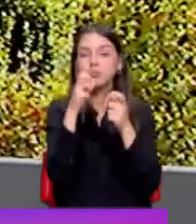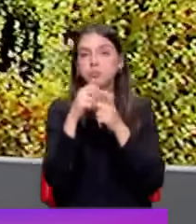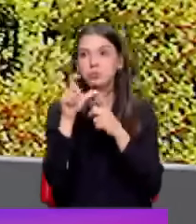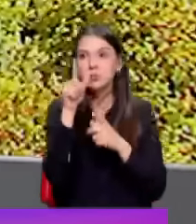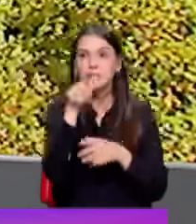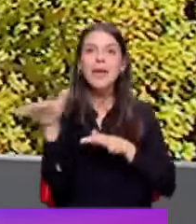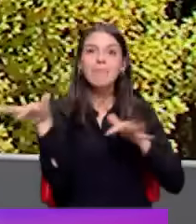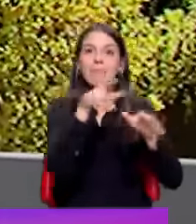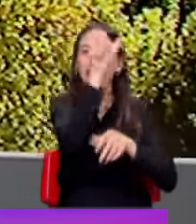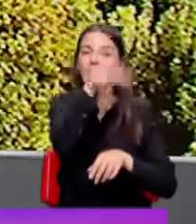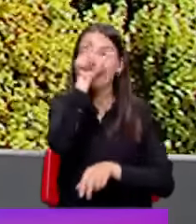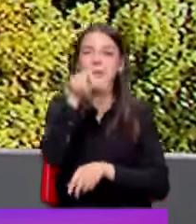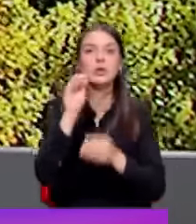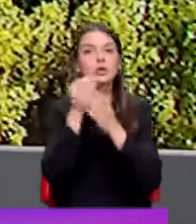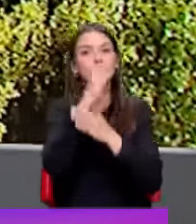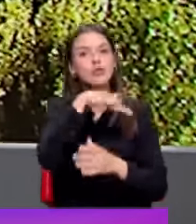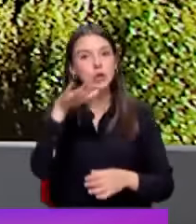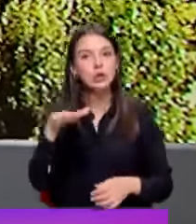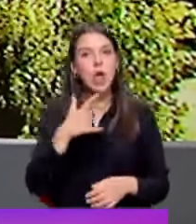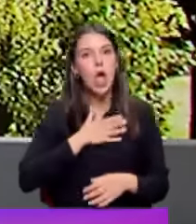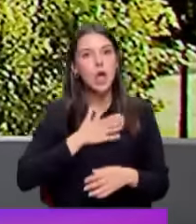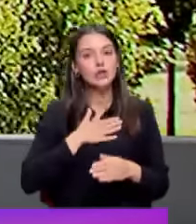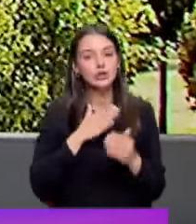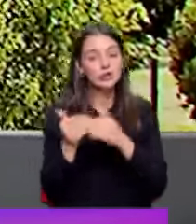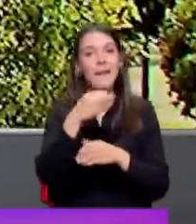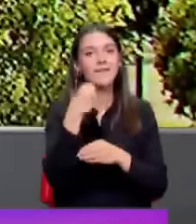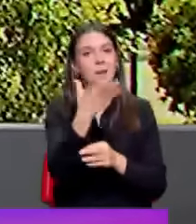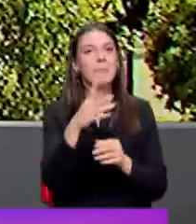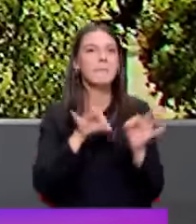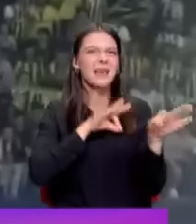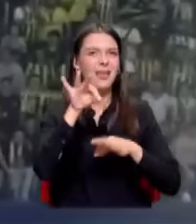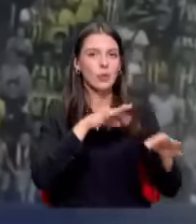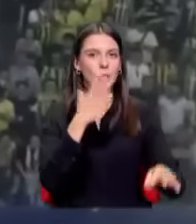depremzede çocuklara öncelik vermeyi planlıyorlar.